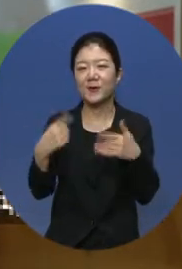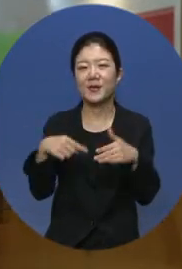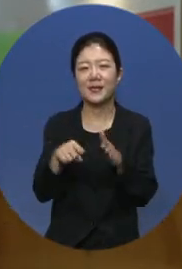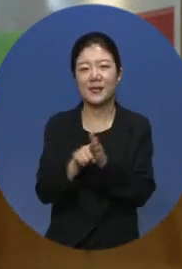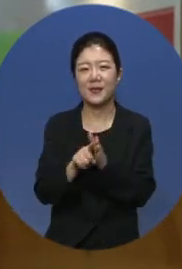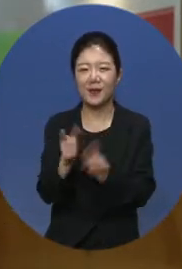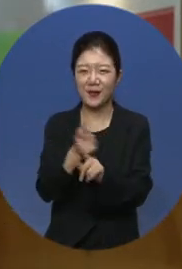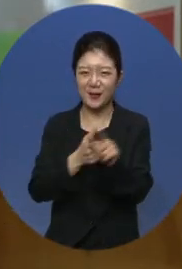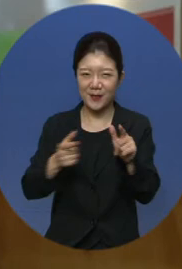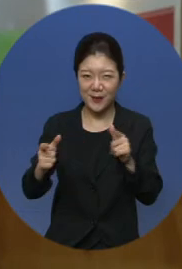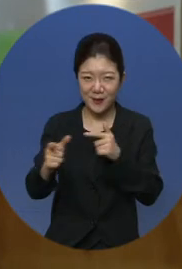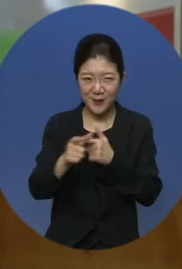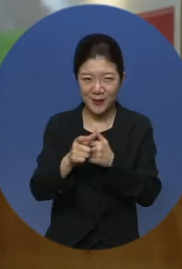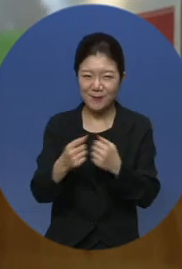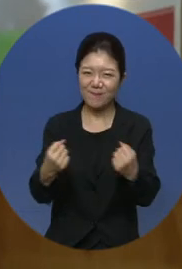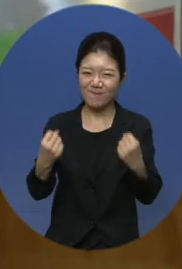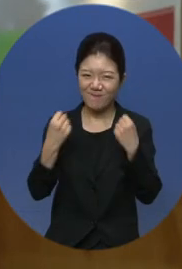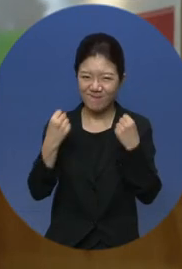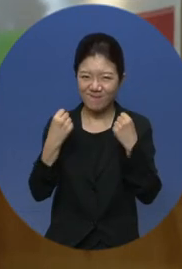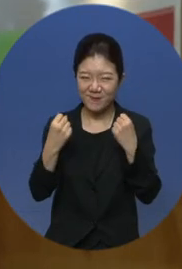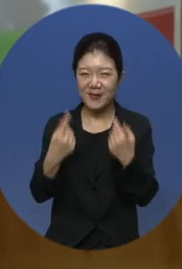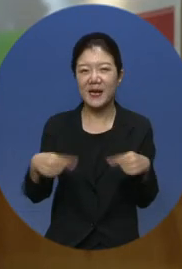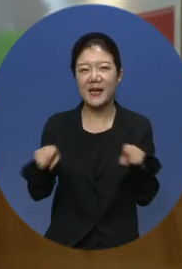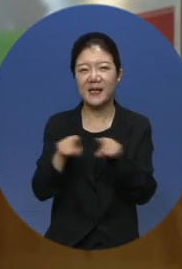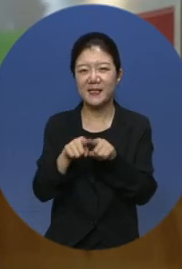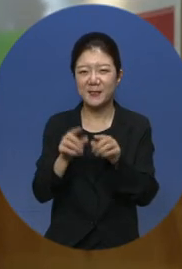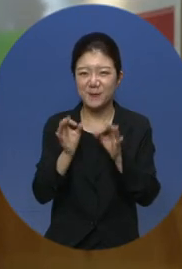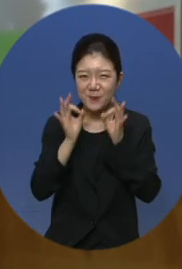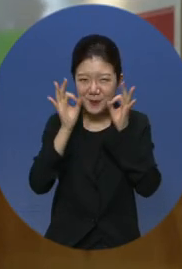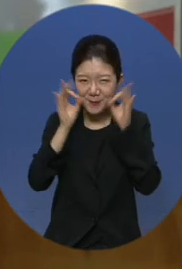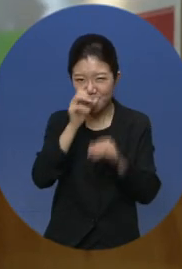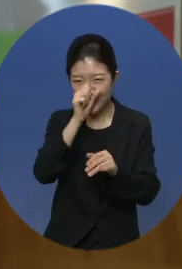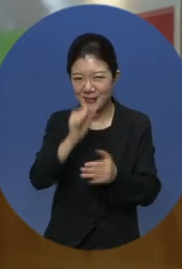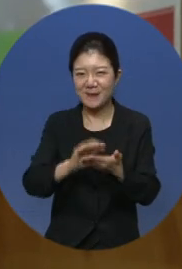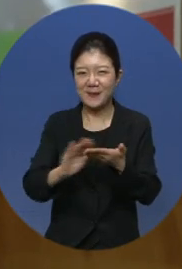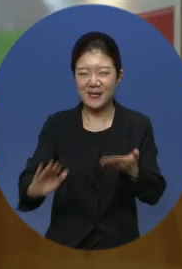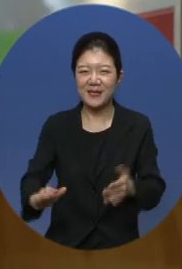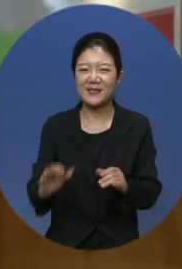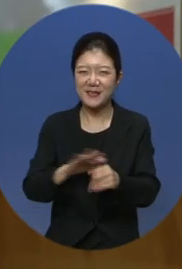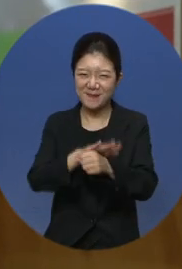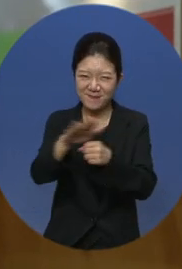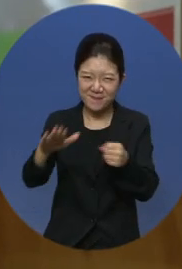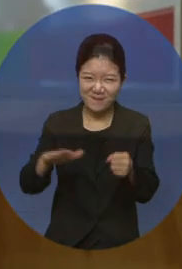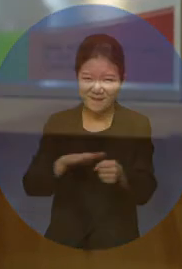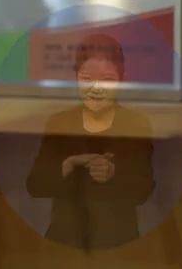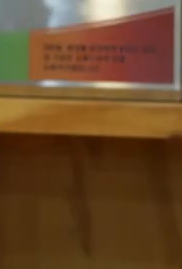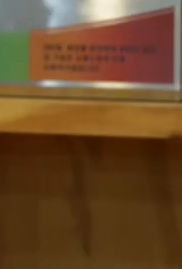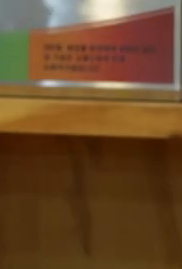더 이렇게 힘내어서 함께 달려갔으면 좋겠습니다. 사랑합니다.